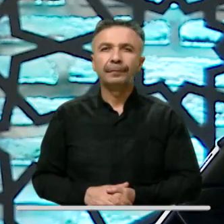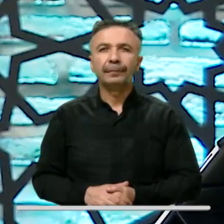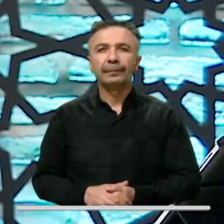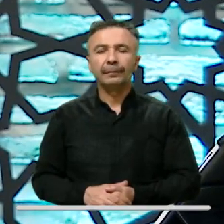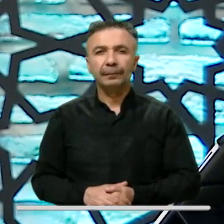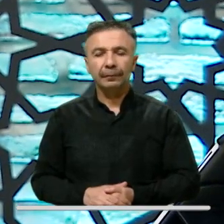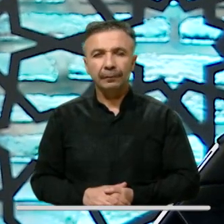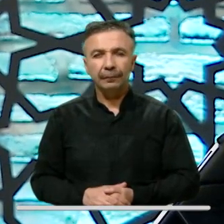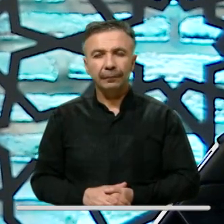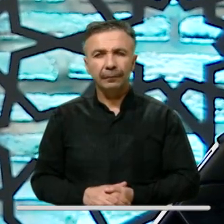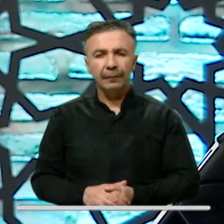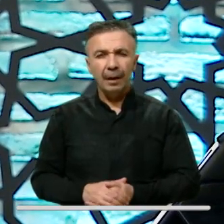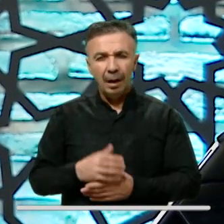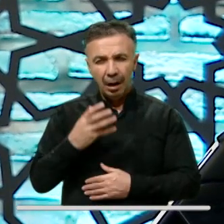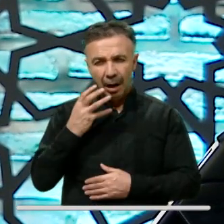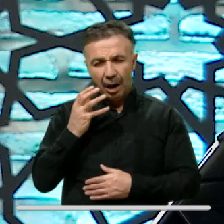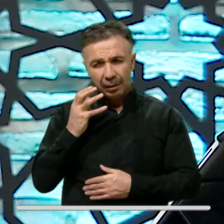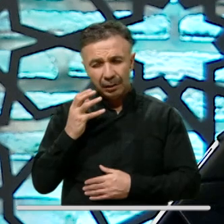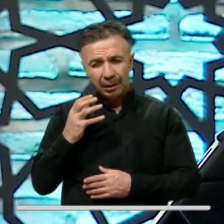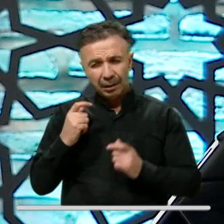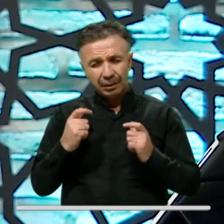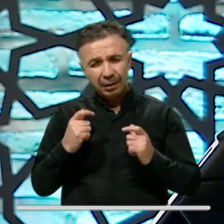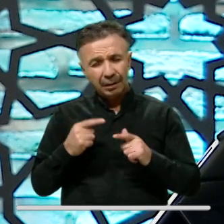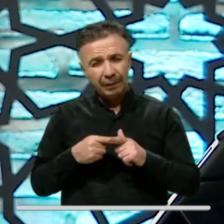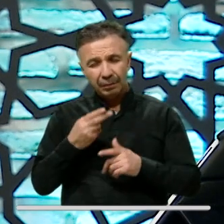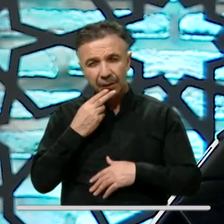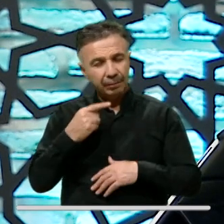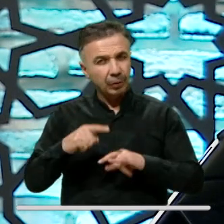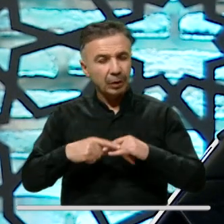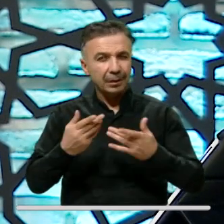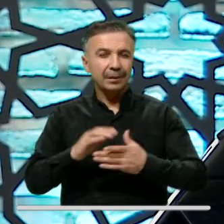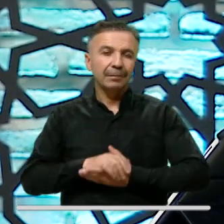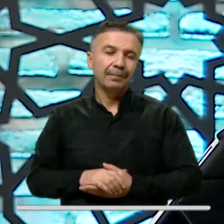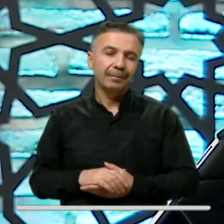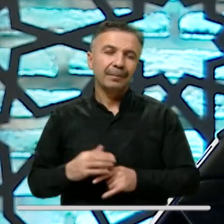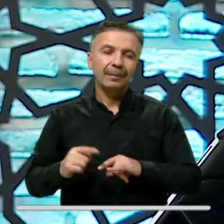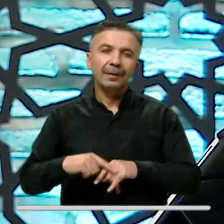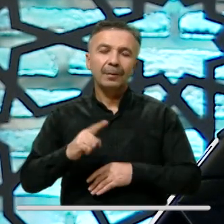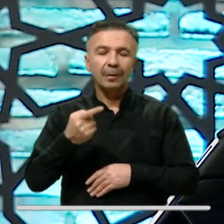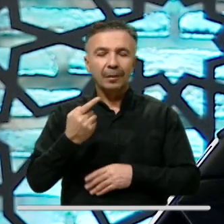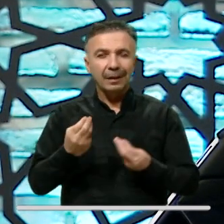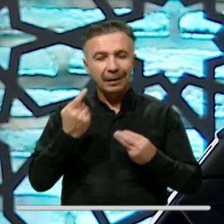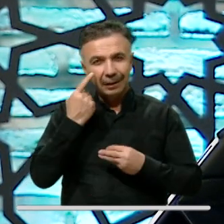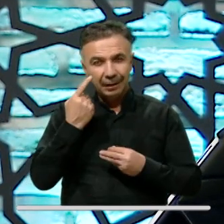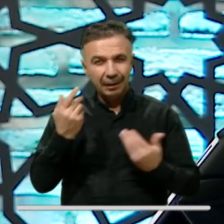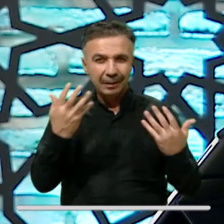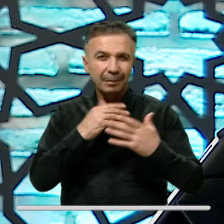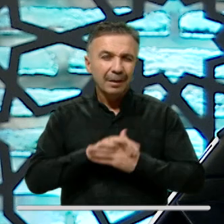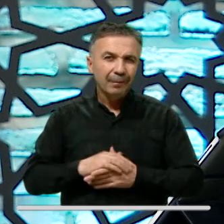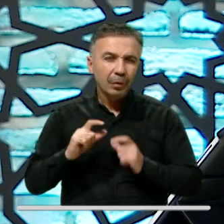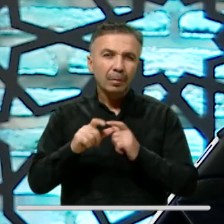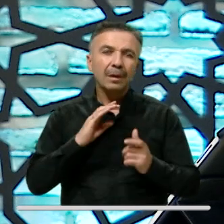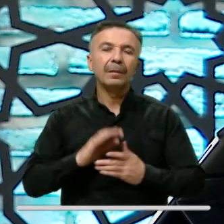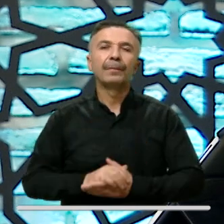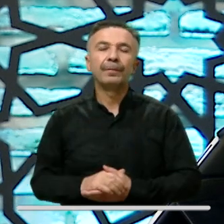Aksaray'dan bir telefonumuz var. Fatma Hanım, telefon attığımızda. Hoş geldiniz. Hoş bulduk, iyi akşamlar. Sağ olun. Benim bir sorum olacaktı.